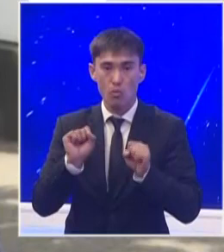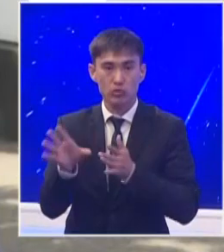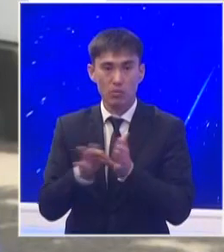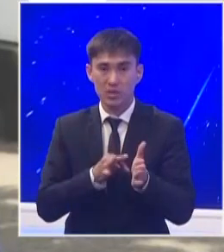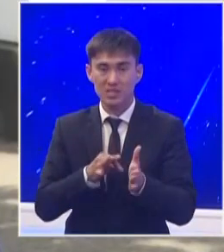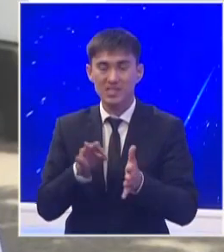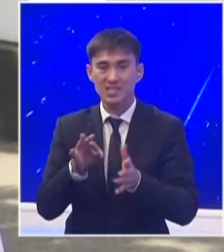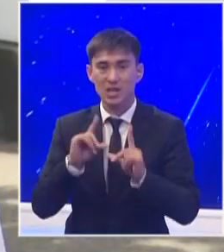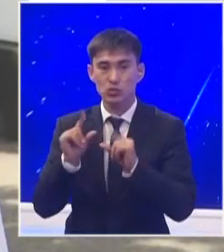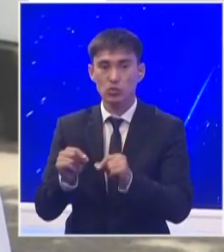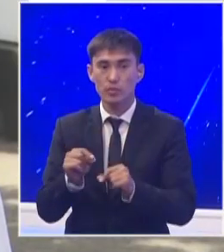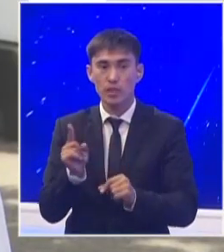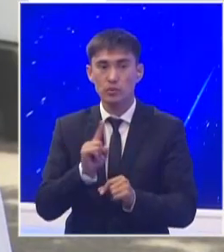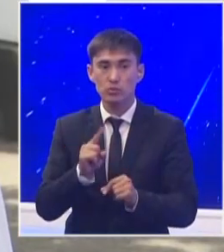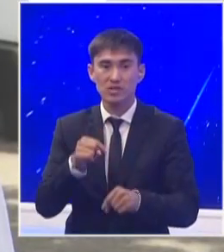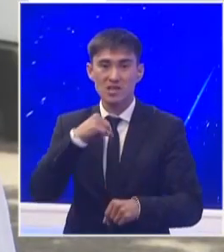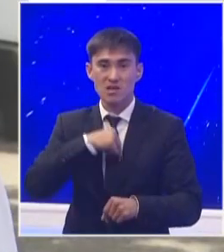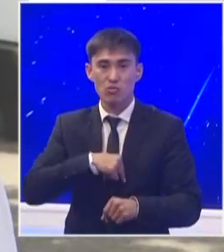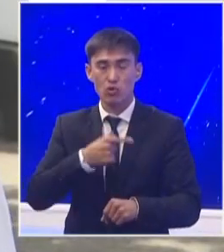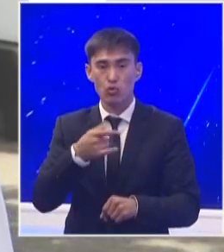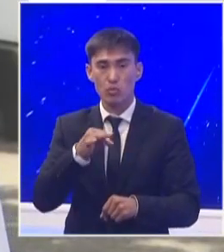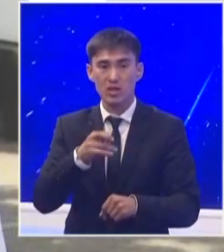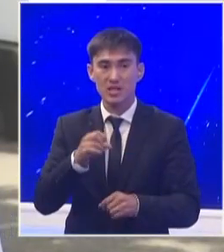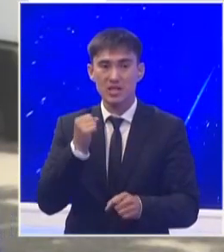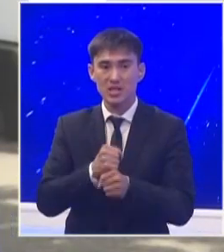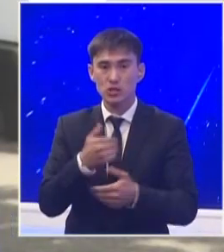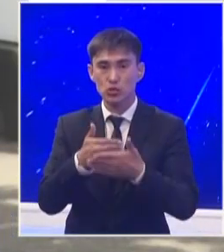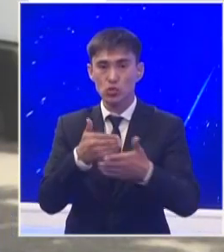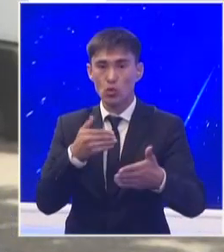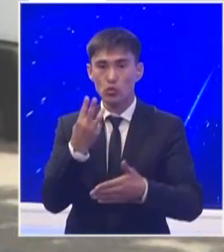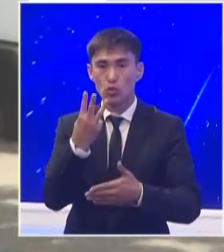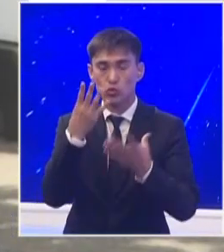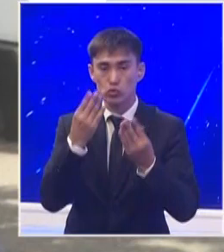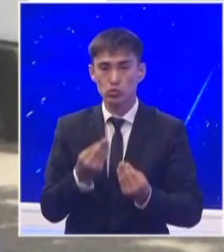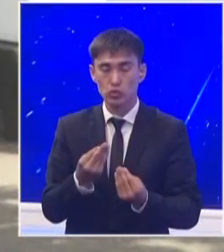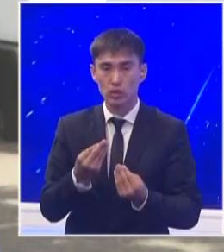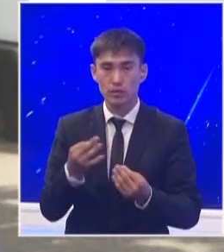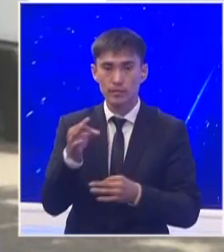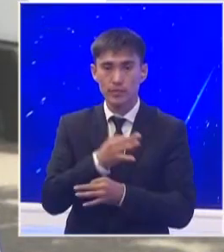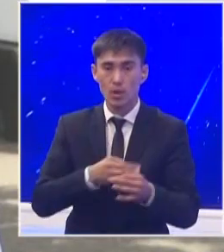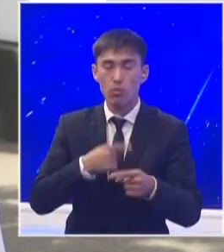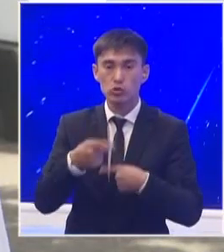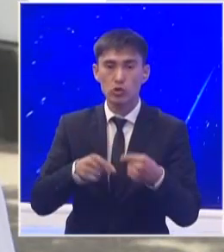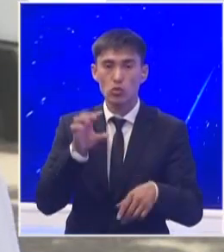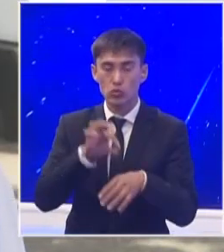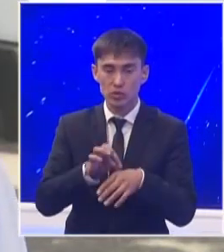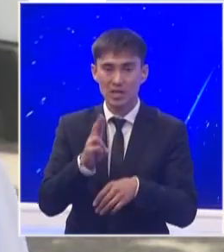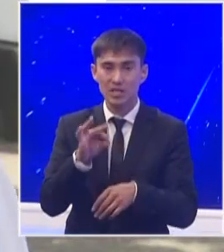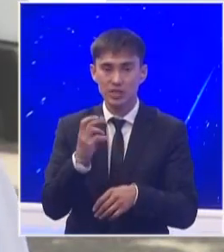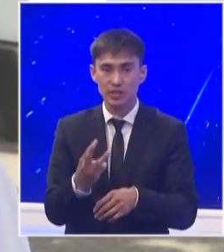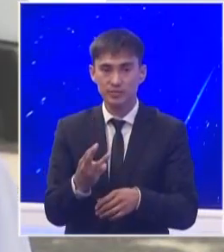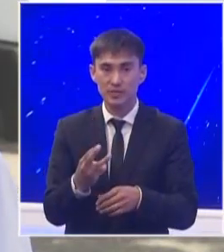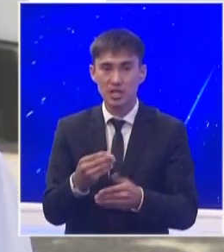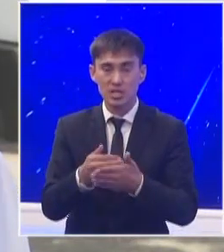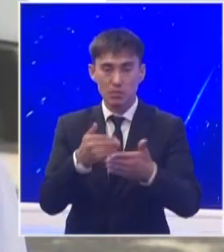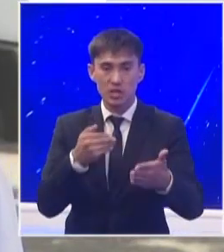сразу, потому что иммуноглобулин делается до 3 суток после укуса клеща. Поэтому